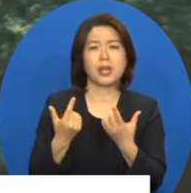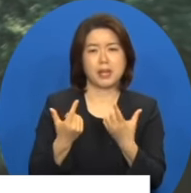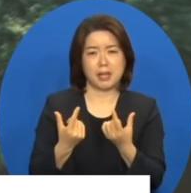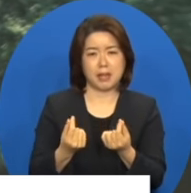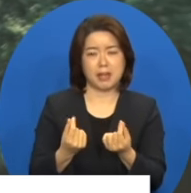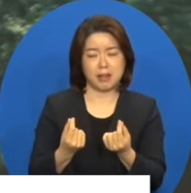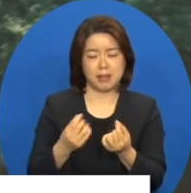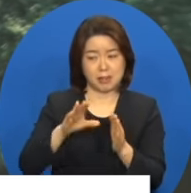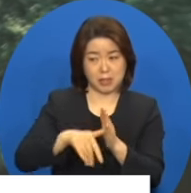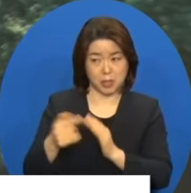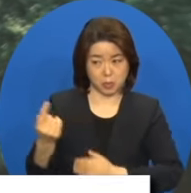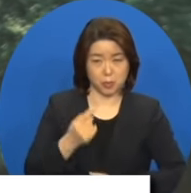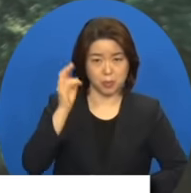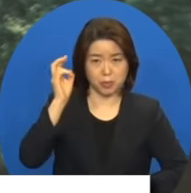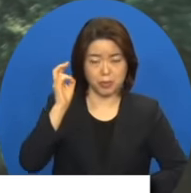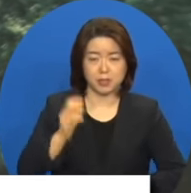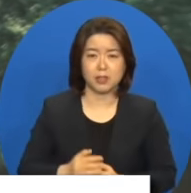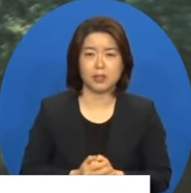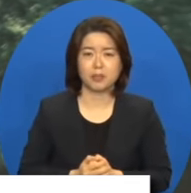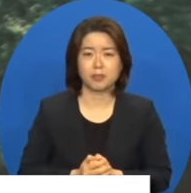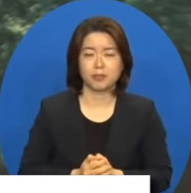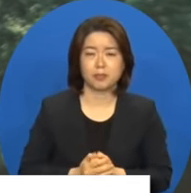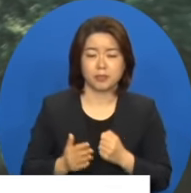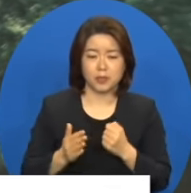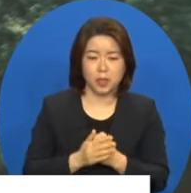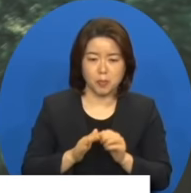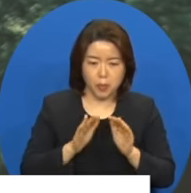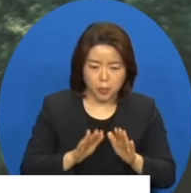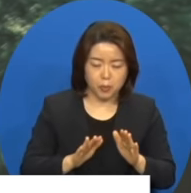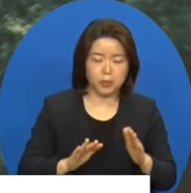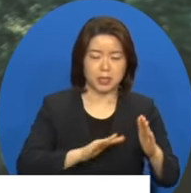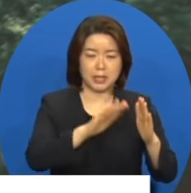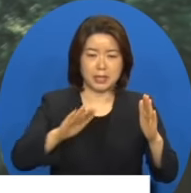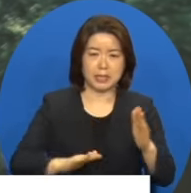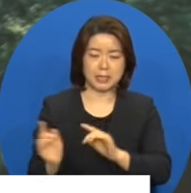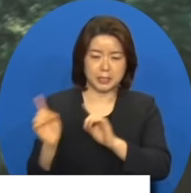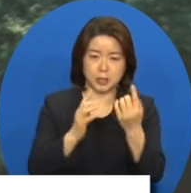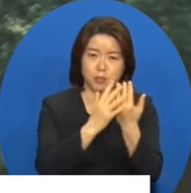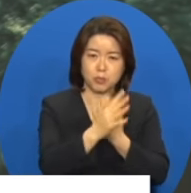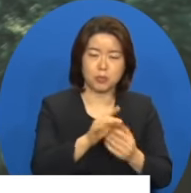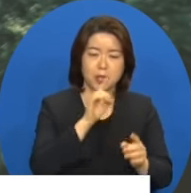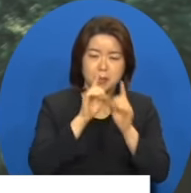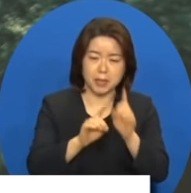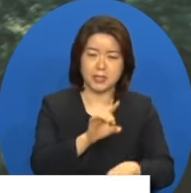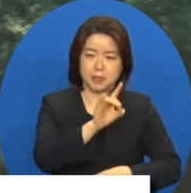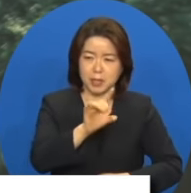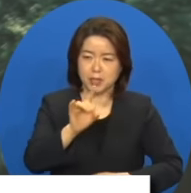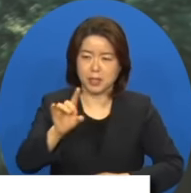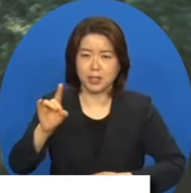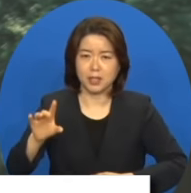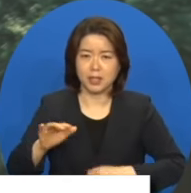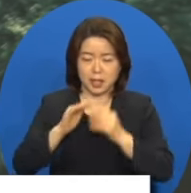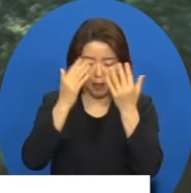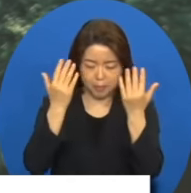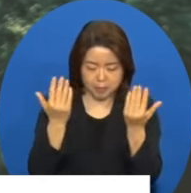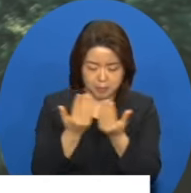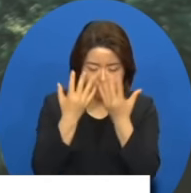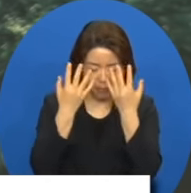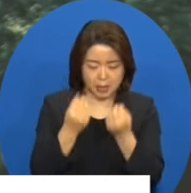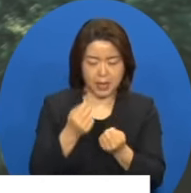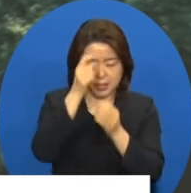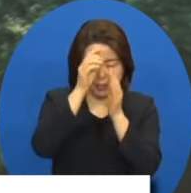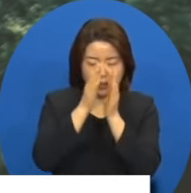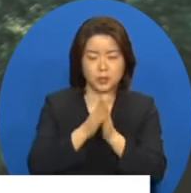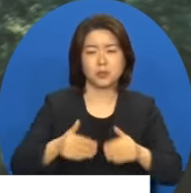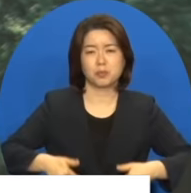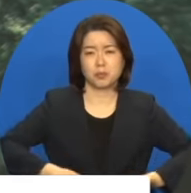것이기 때문에 가정 부흥회의 말씀 하나하나가 다 정말 많은 기도가 필요하다는 느낌을